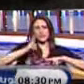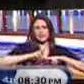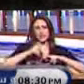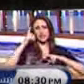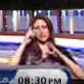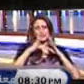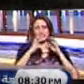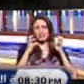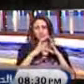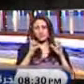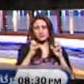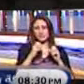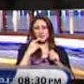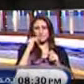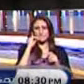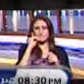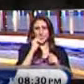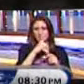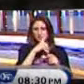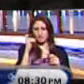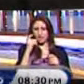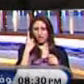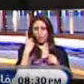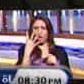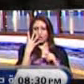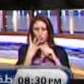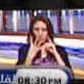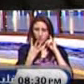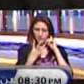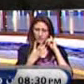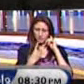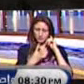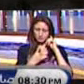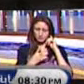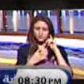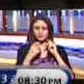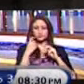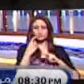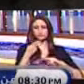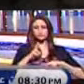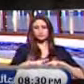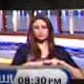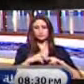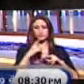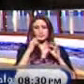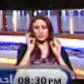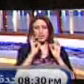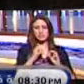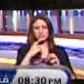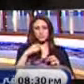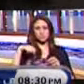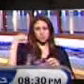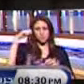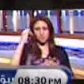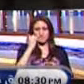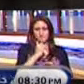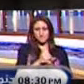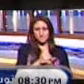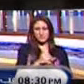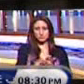141 يغل يد السلطة التشريعية والسلطة القضائية، ويجعل من السلطة التنفيذية صاحبة ولاية